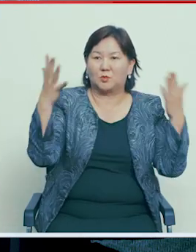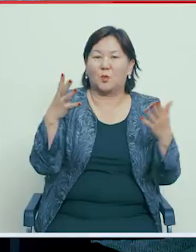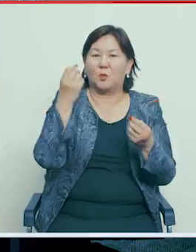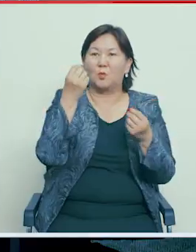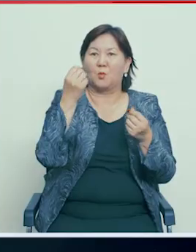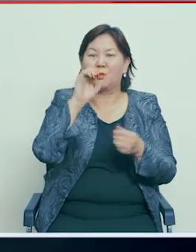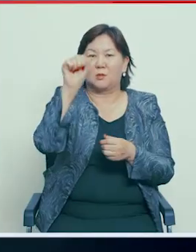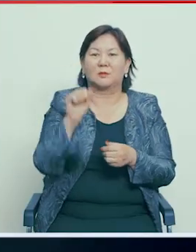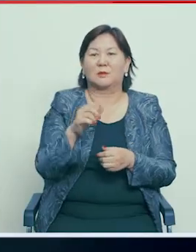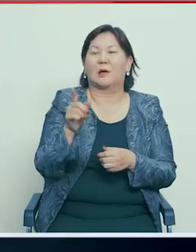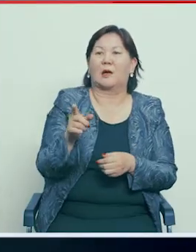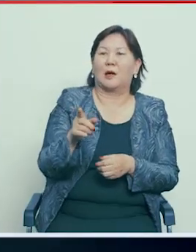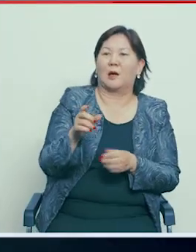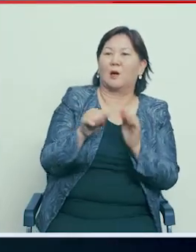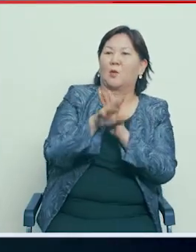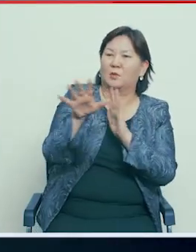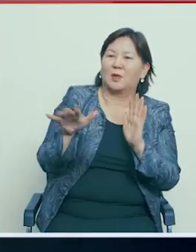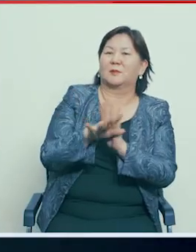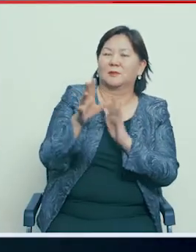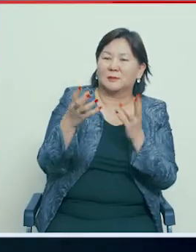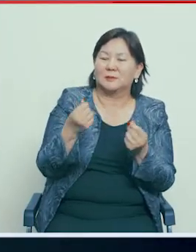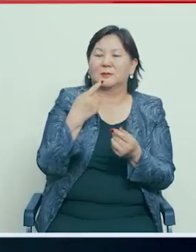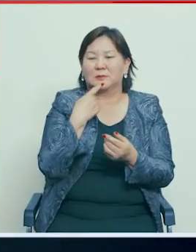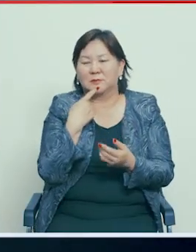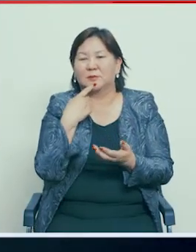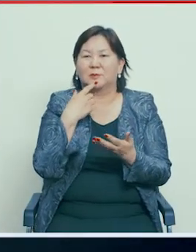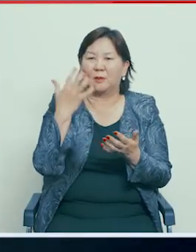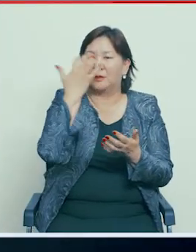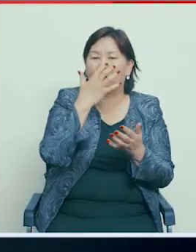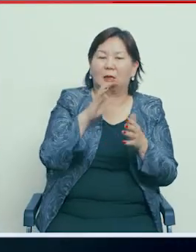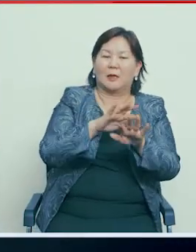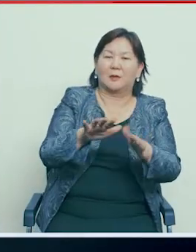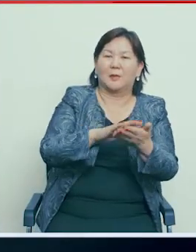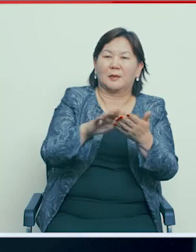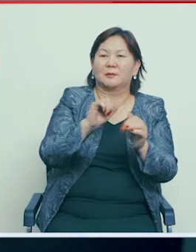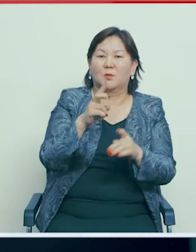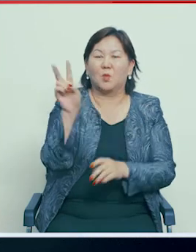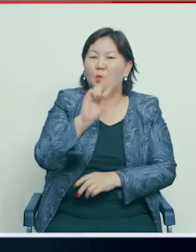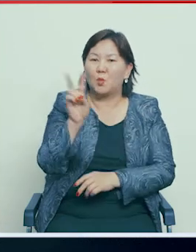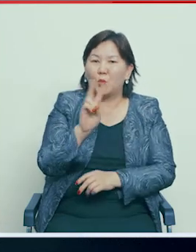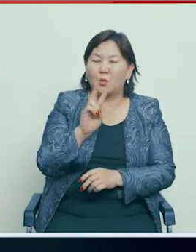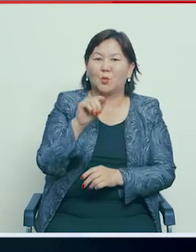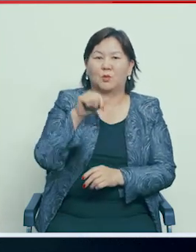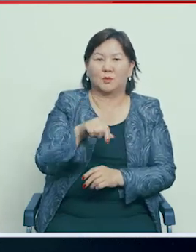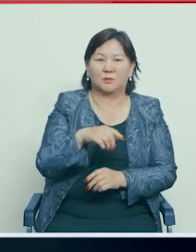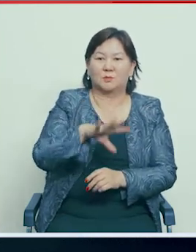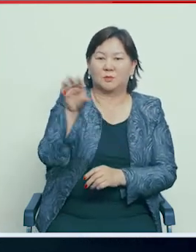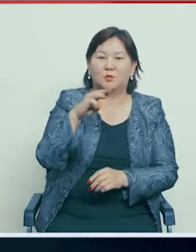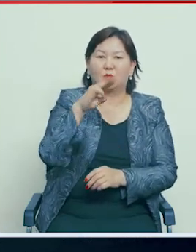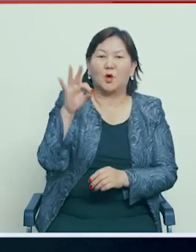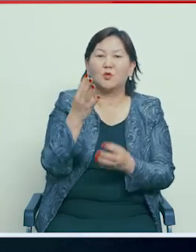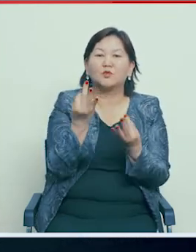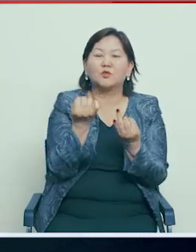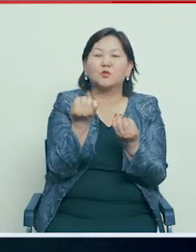байдаг. Энэ хүмүүс айгүй ингээл хүртээмжтэй зам хийгээд айгүй хэцүү нөгөө бариал номын нэгээд хэцүү гэд. Үгүй байхгүй юу. Энэ хүмүүсийн чинь тоон